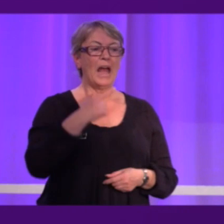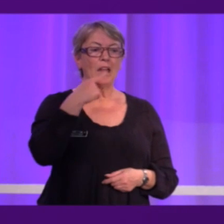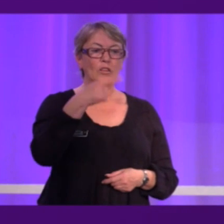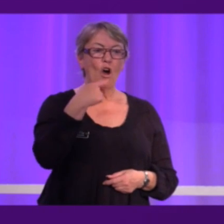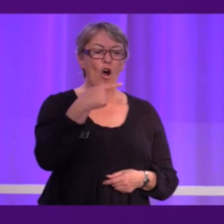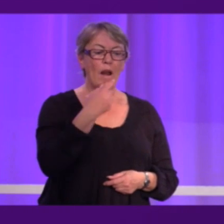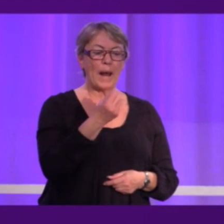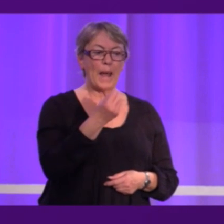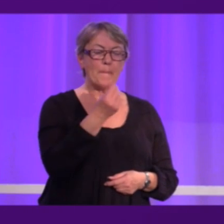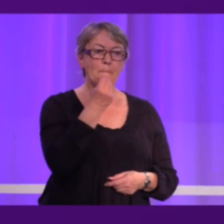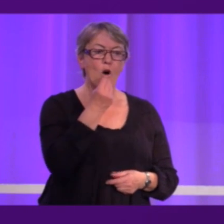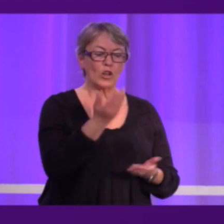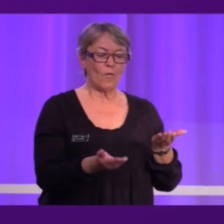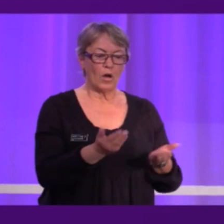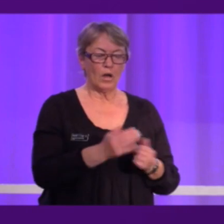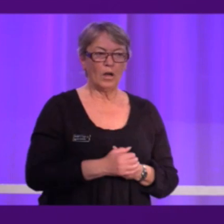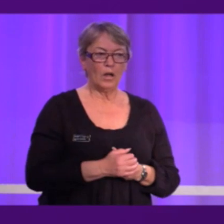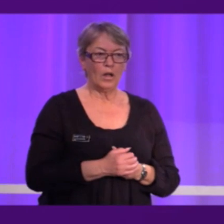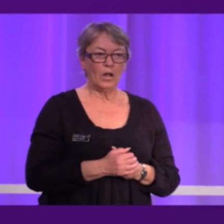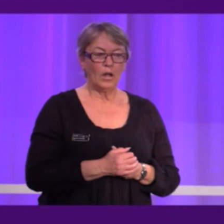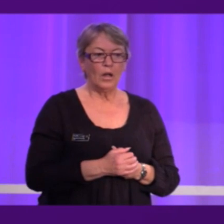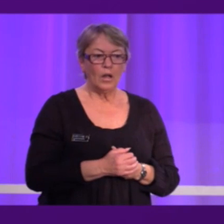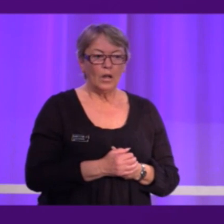Talande matvåg. 0.